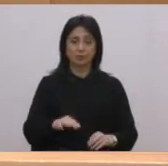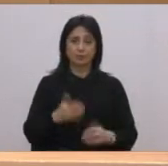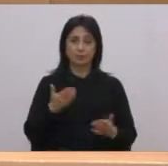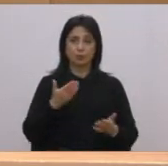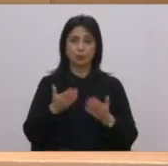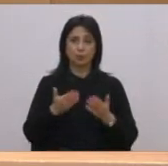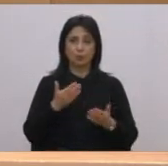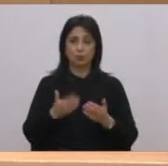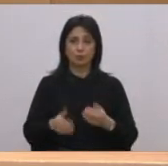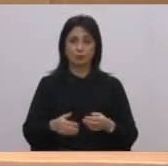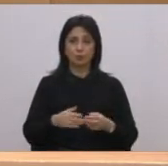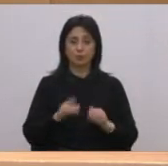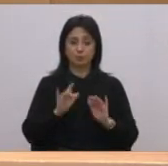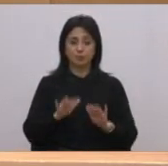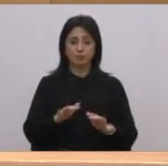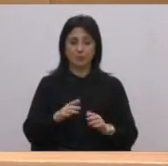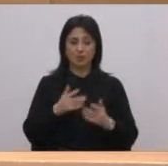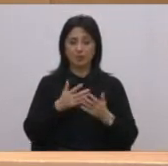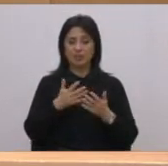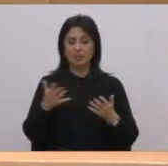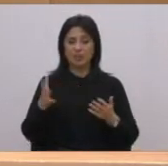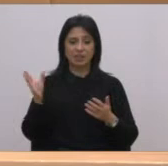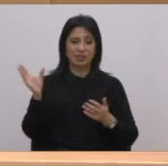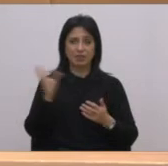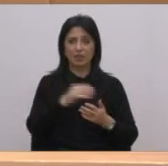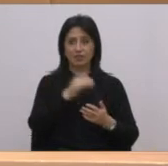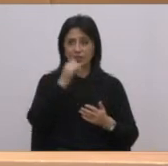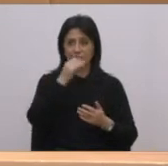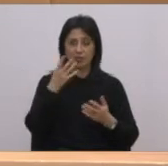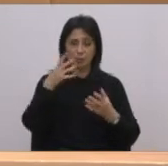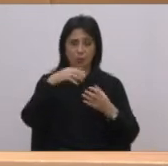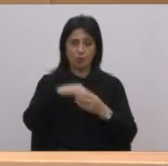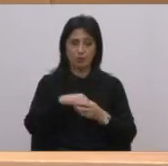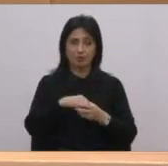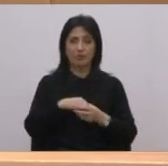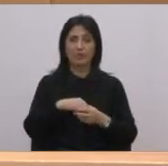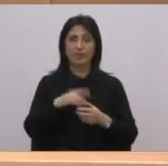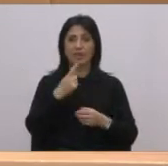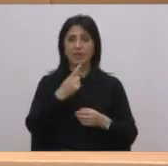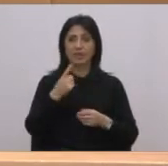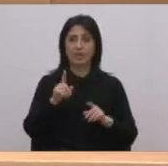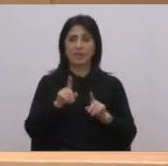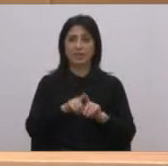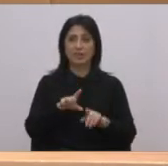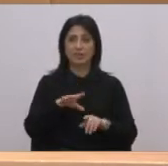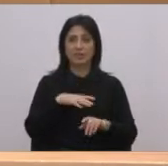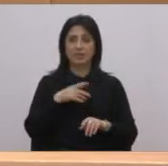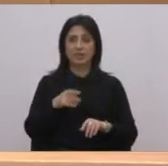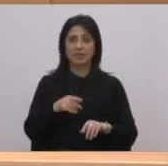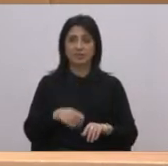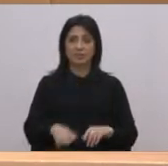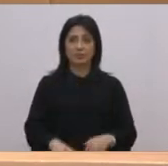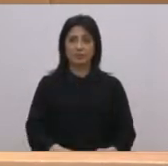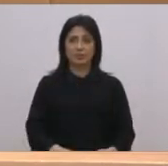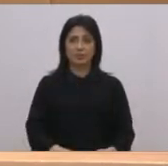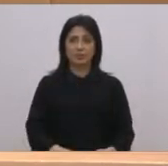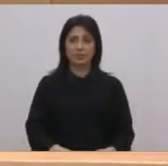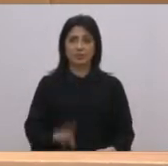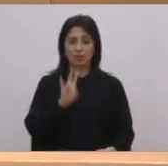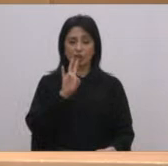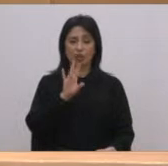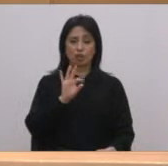თუმცა მიმდინარე იმდენი არის, ყველას ვერ მოიცავდით, რა თქმა უნდა. ერთ-ერთი ასეთი იყო